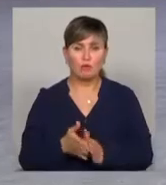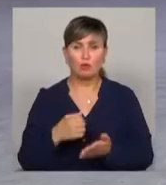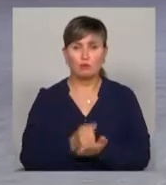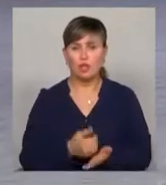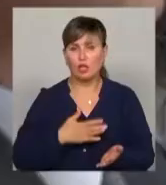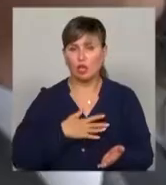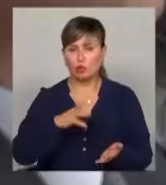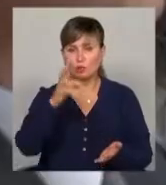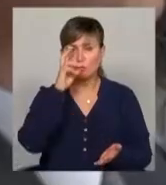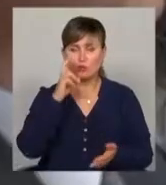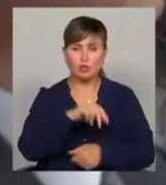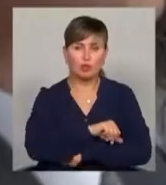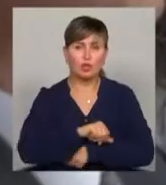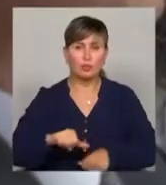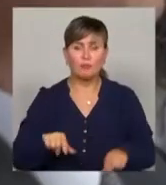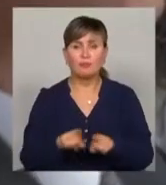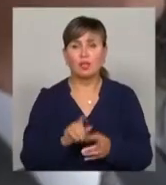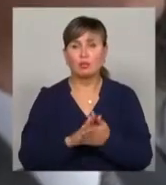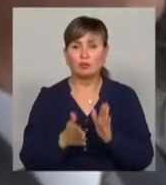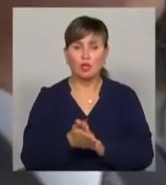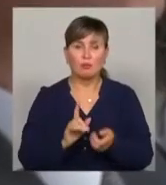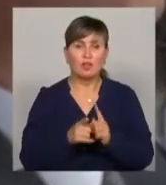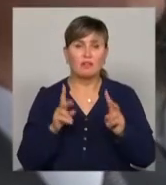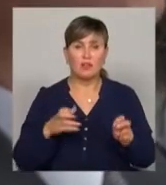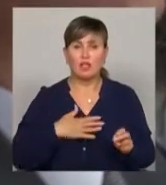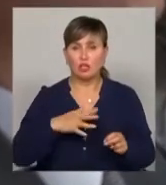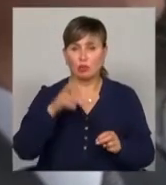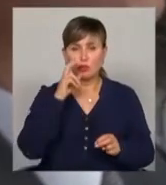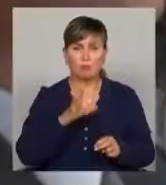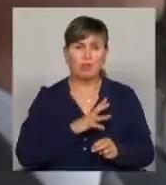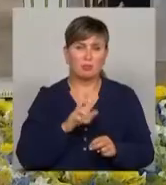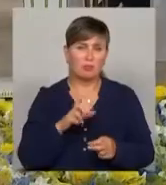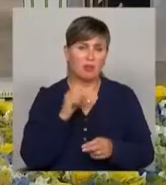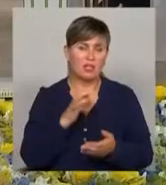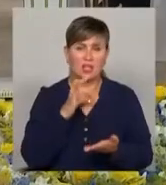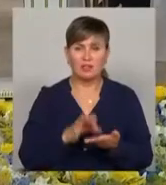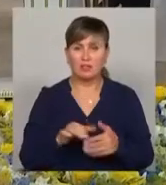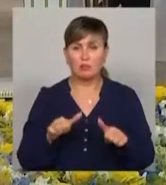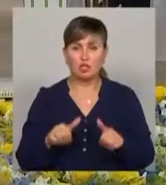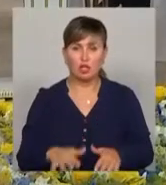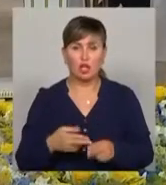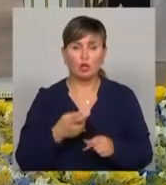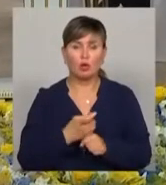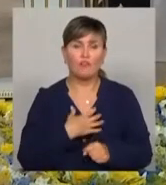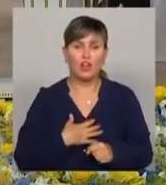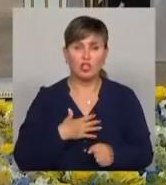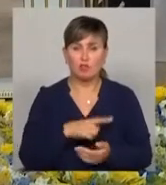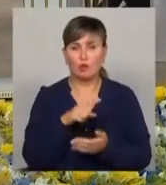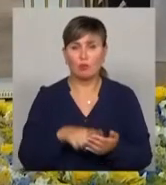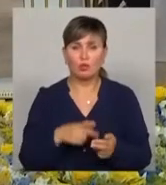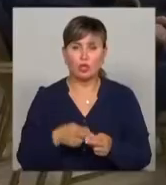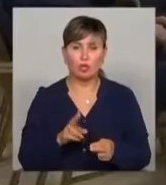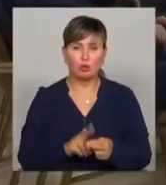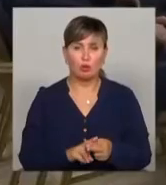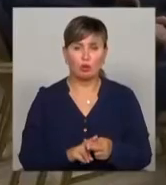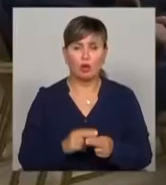нашу государственную границу. В такой ситуации переименование нашего государства было бы безответственным решением. Это очень важный вопрос, который прежде